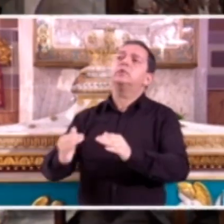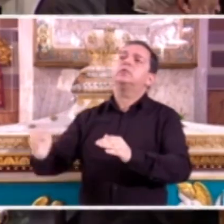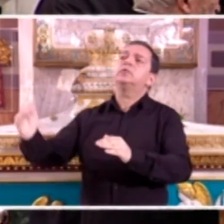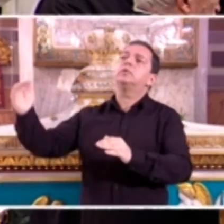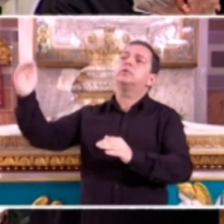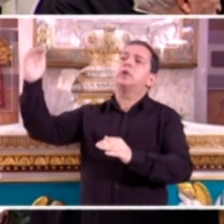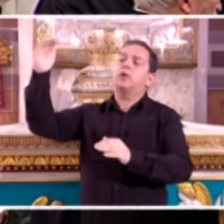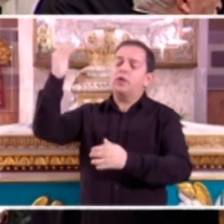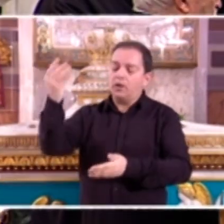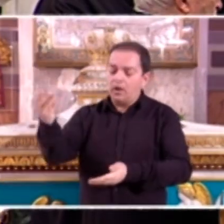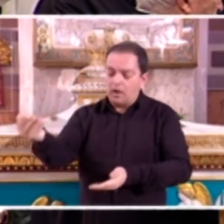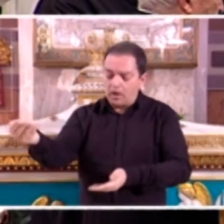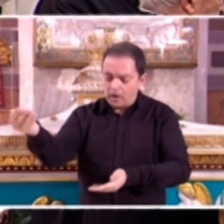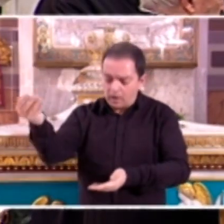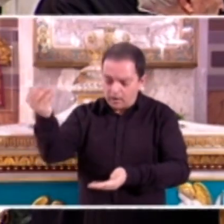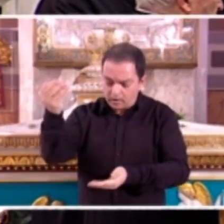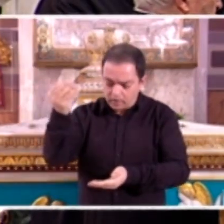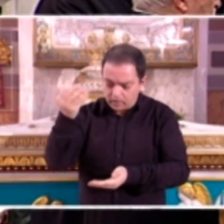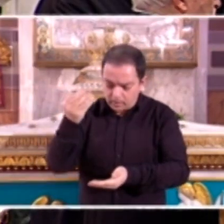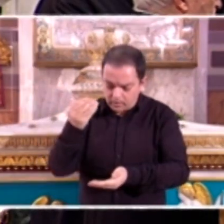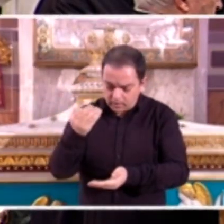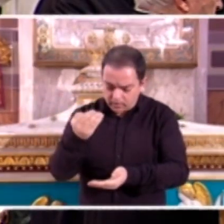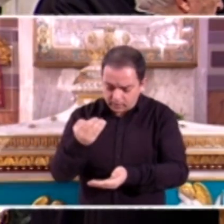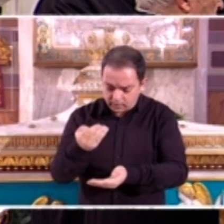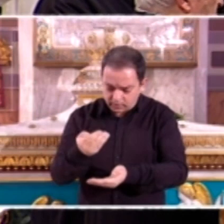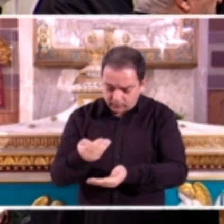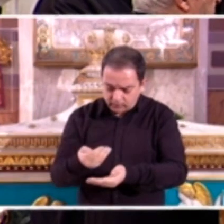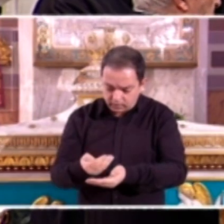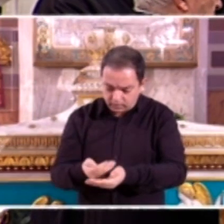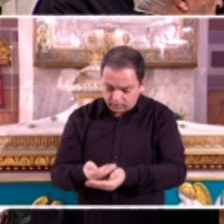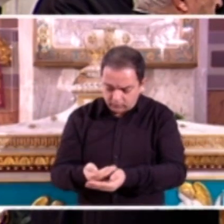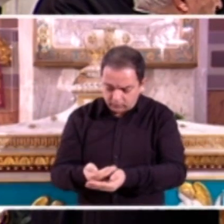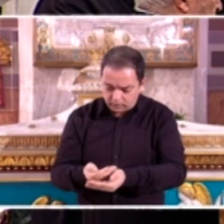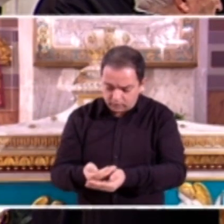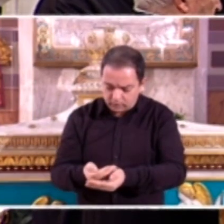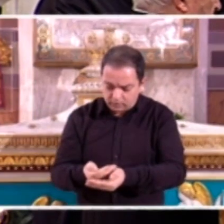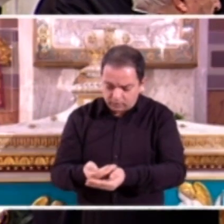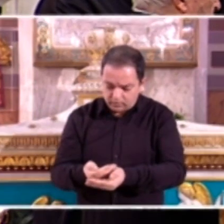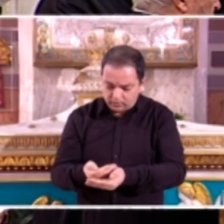Ελέησον.